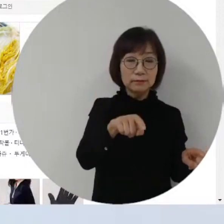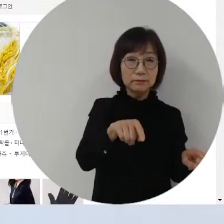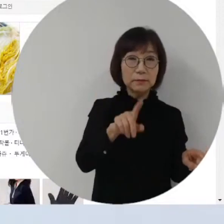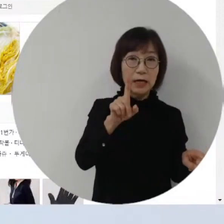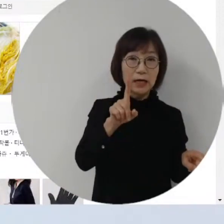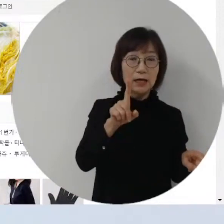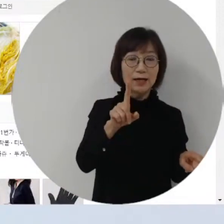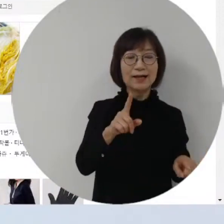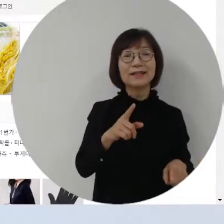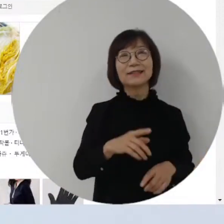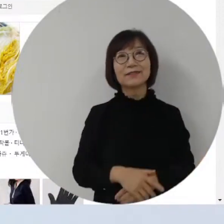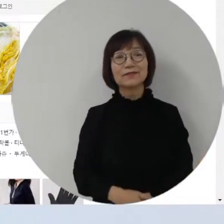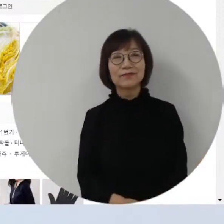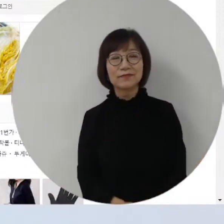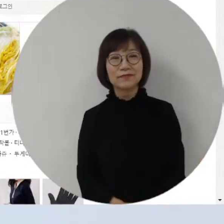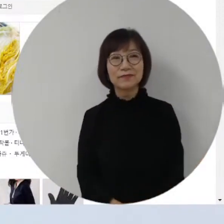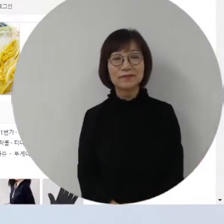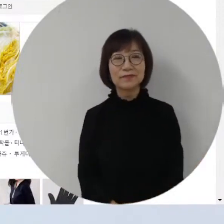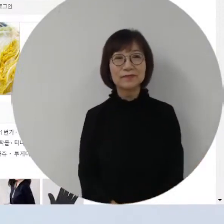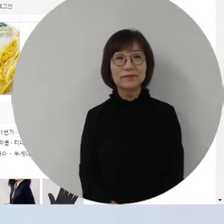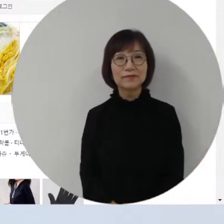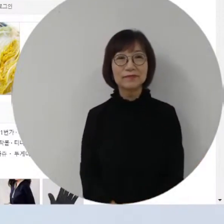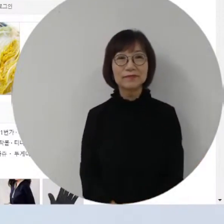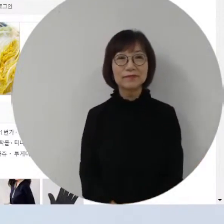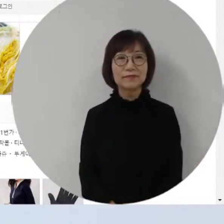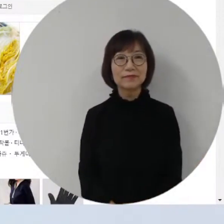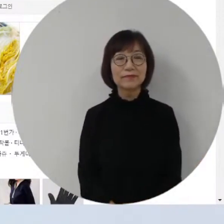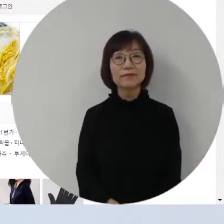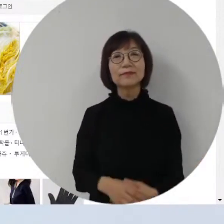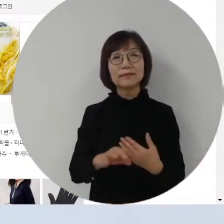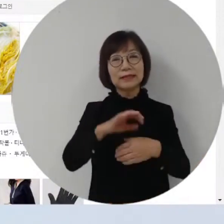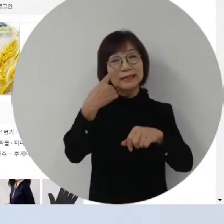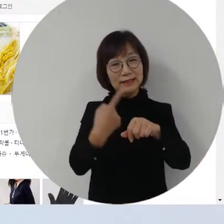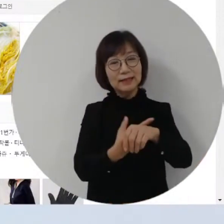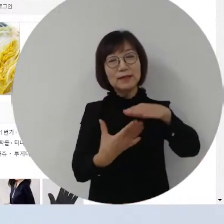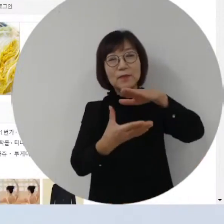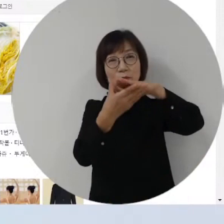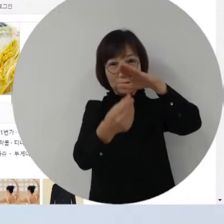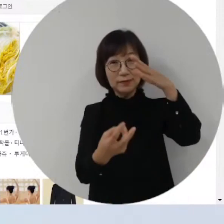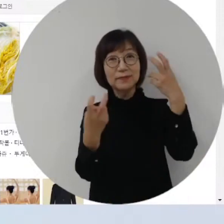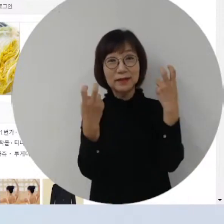제목을 클릭을 해서 새 페이지 추가.